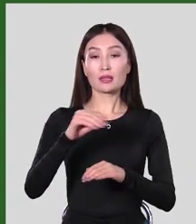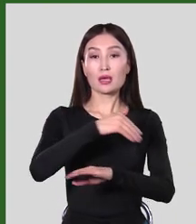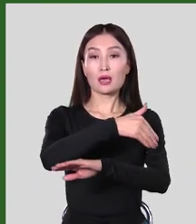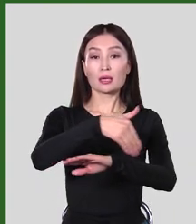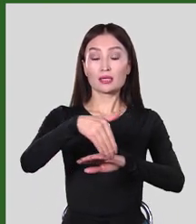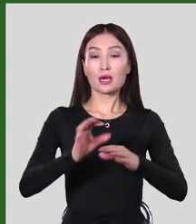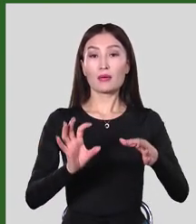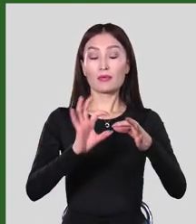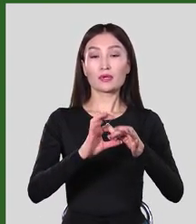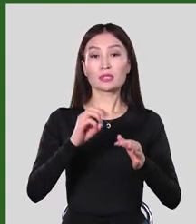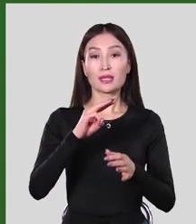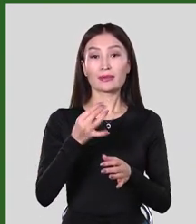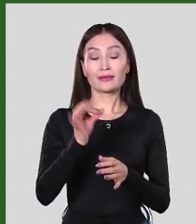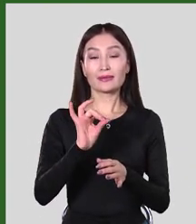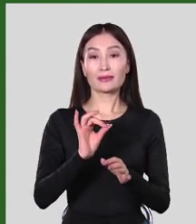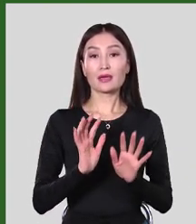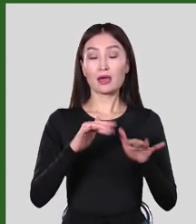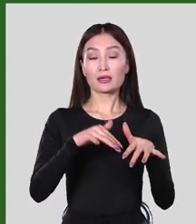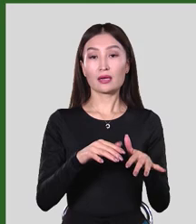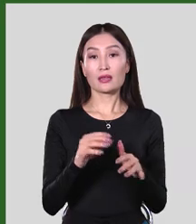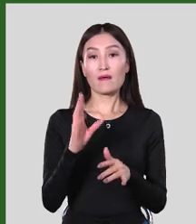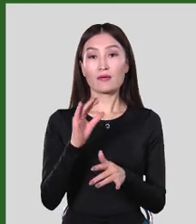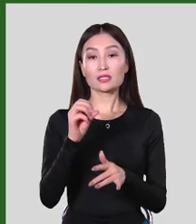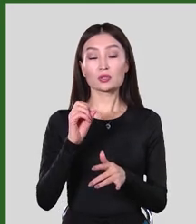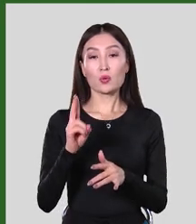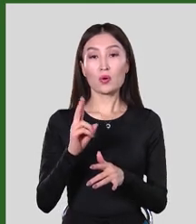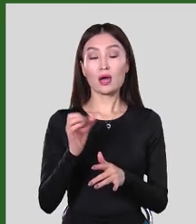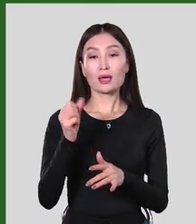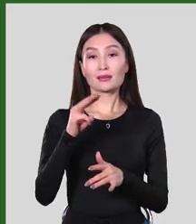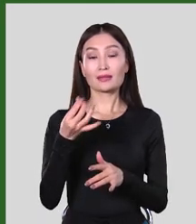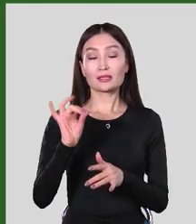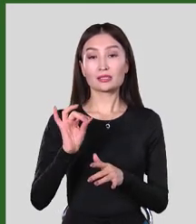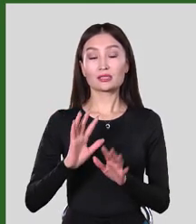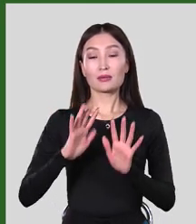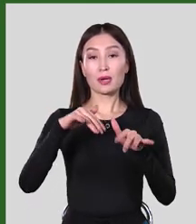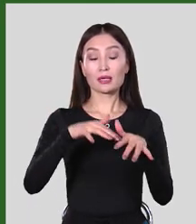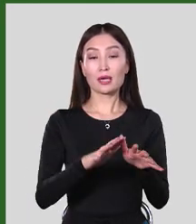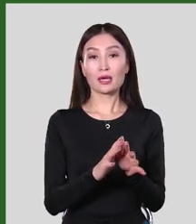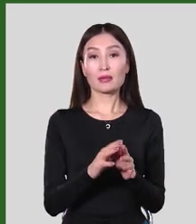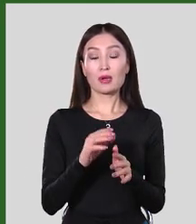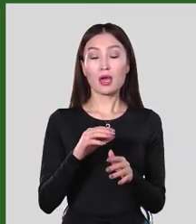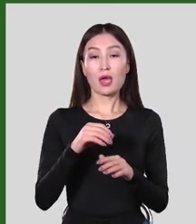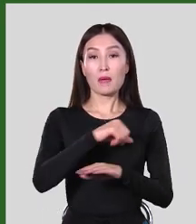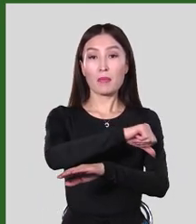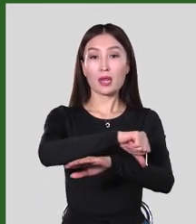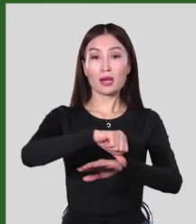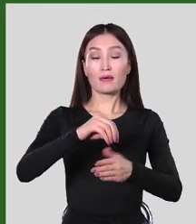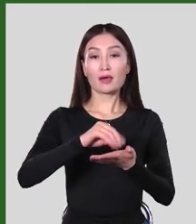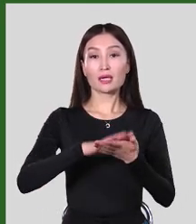Тихим океаном, на востоке – Атлантическим. Береговая линия материка слабо